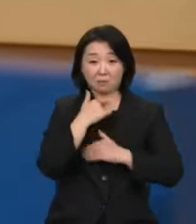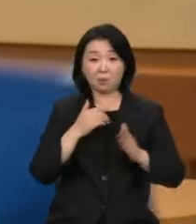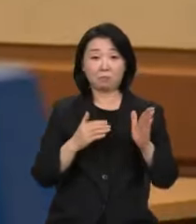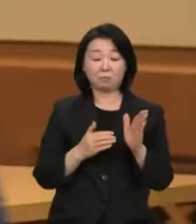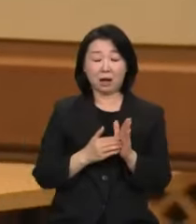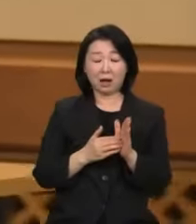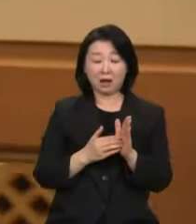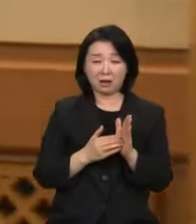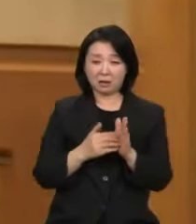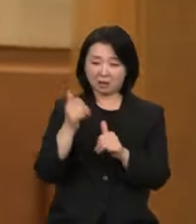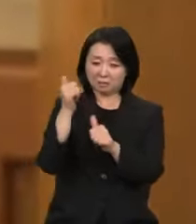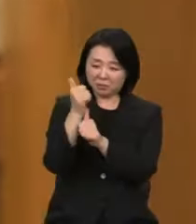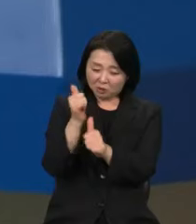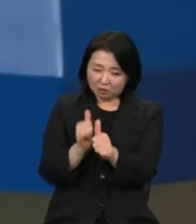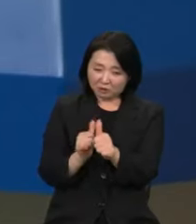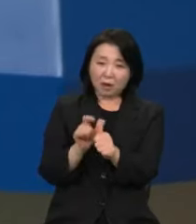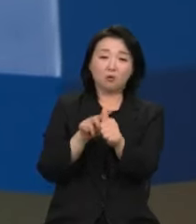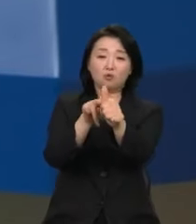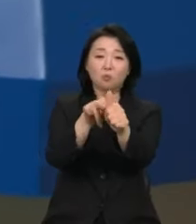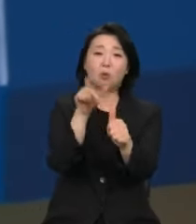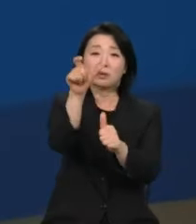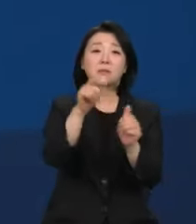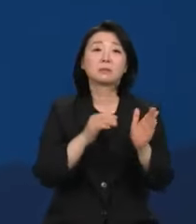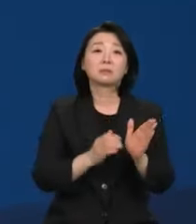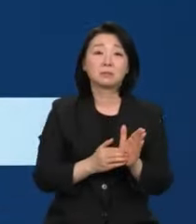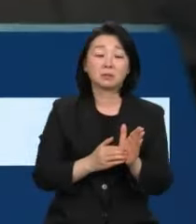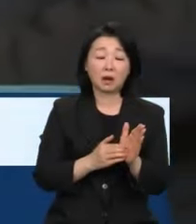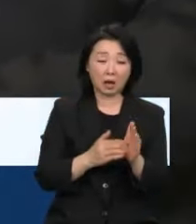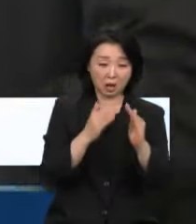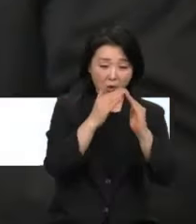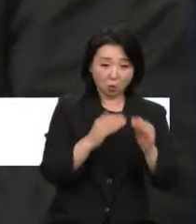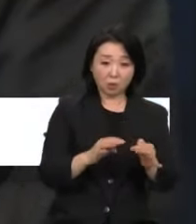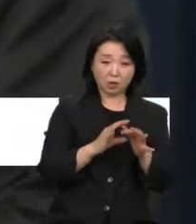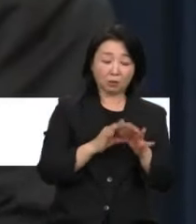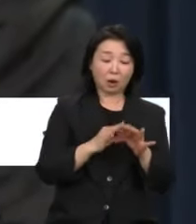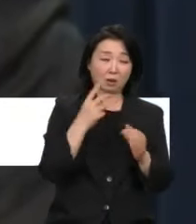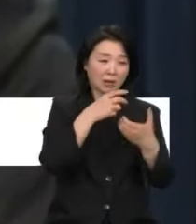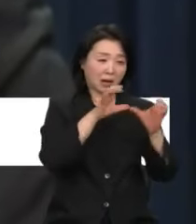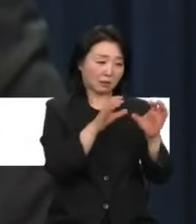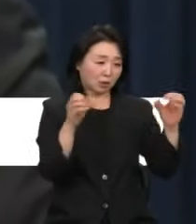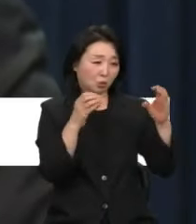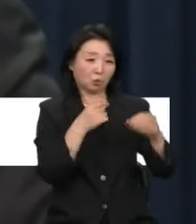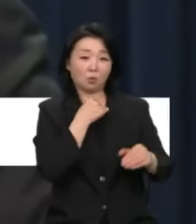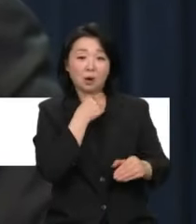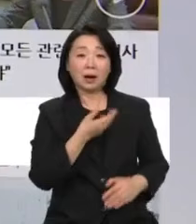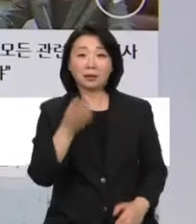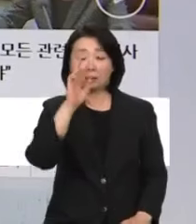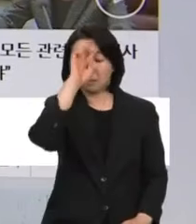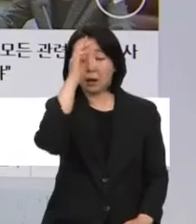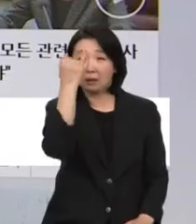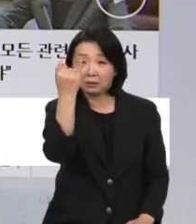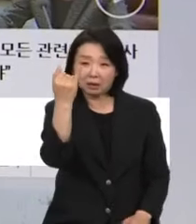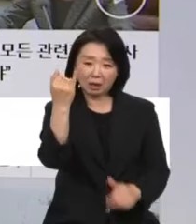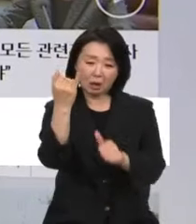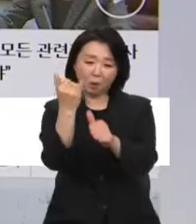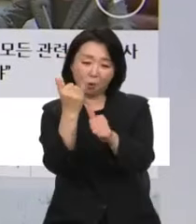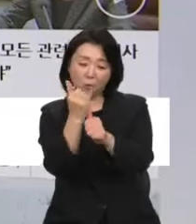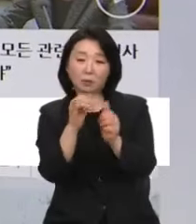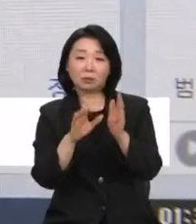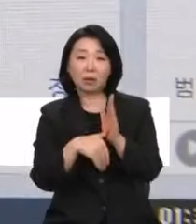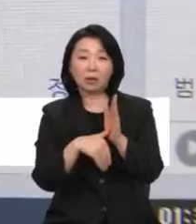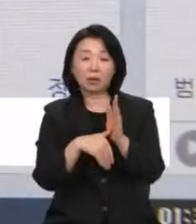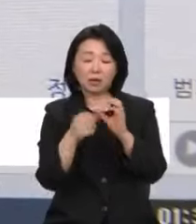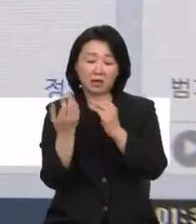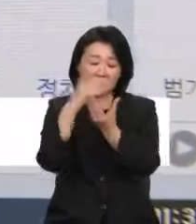후보에 올랐습니다. 호남 출신으로 야당과 소통을 기대할 수도 있지만 박근혜 청와대 홍보수석 시절 세월호